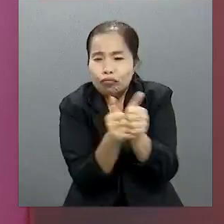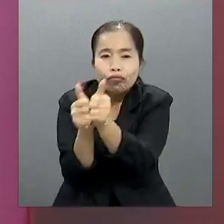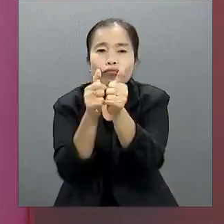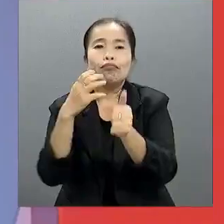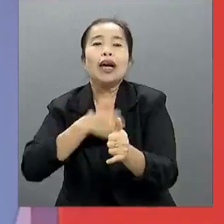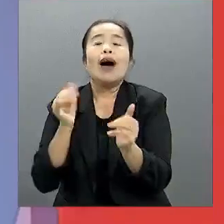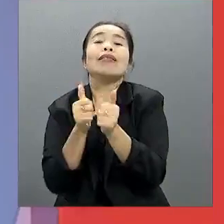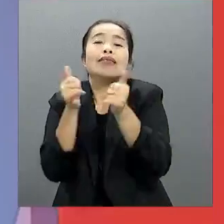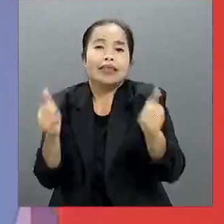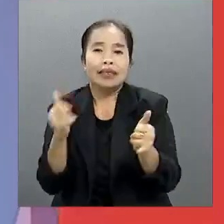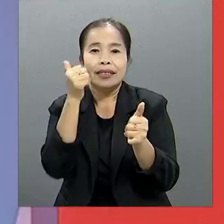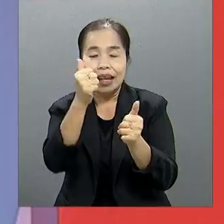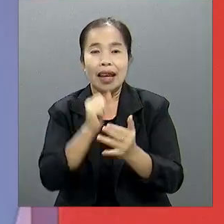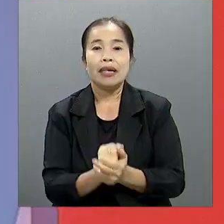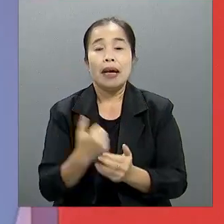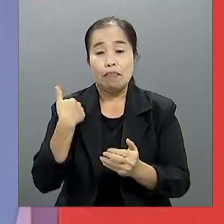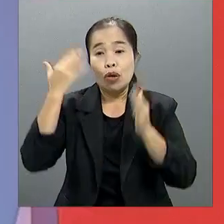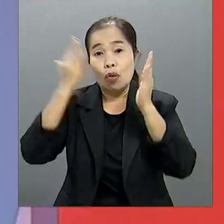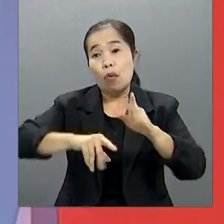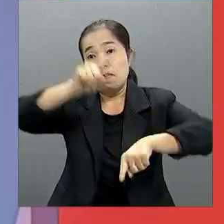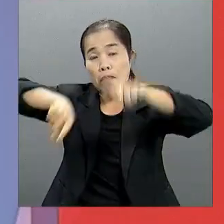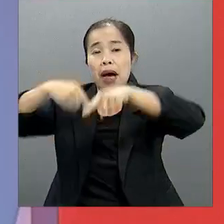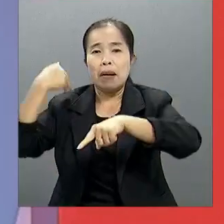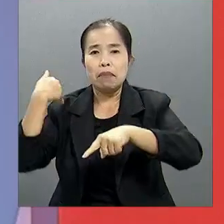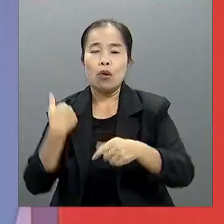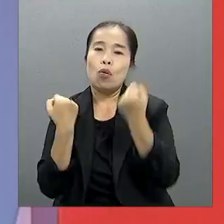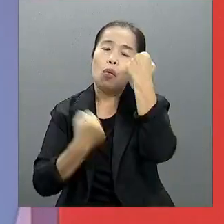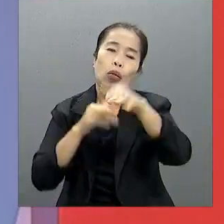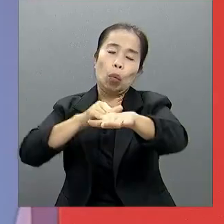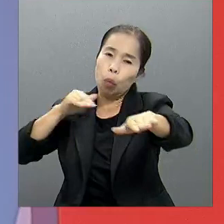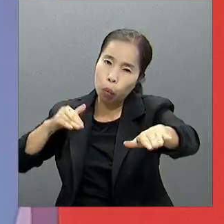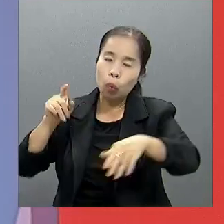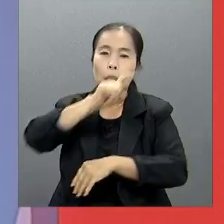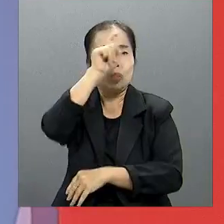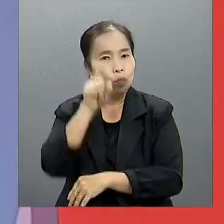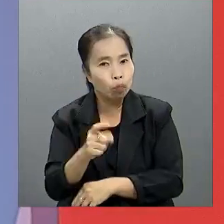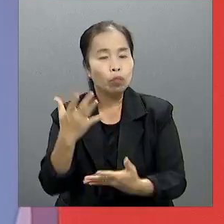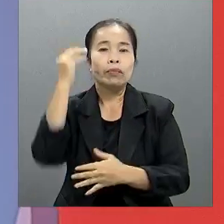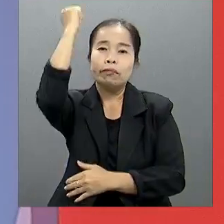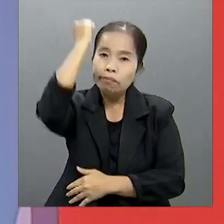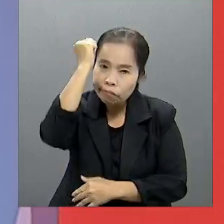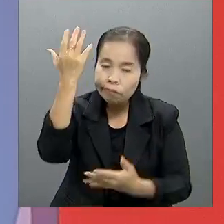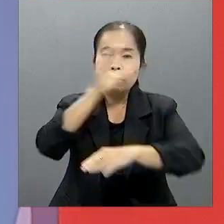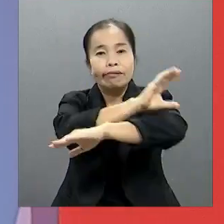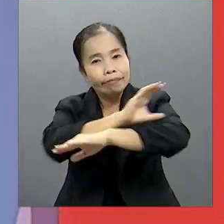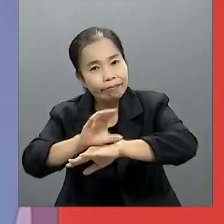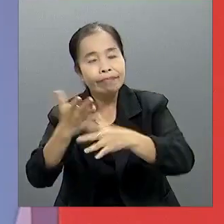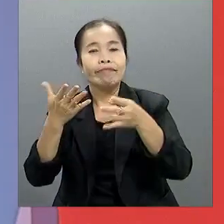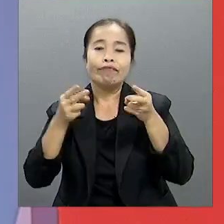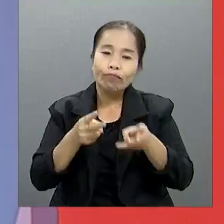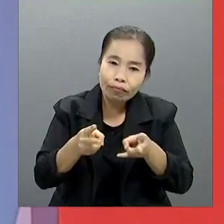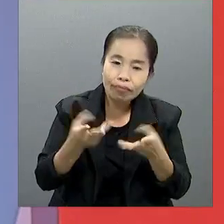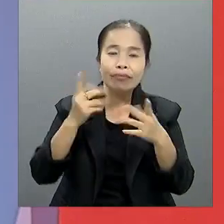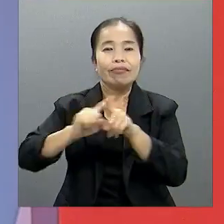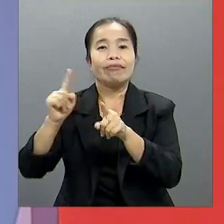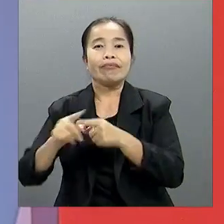แ่นอนวาคนจะมาใช้รถใช้ถนนกันมากข้นรมไปถงรถโดยศานสาภนะด้วยนะครับอการขส่งมนชลกรงเทพหรอว่